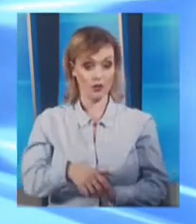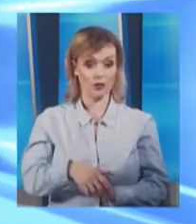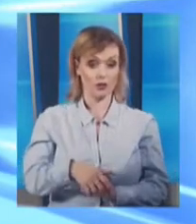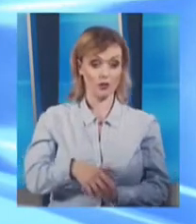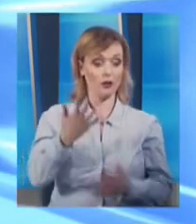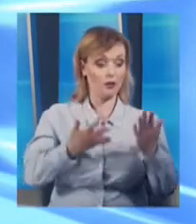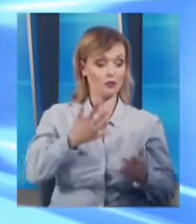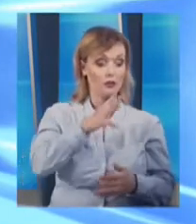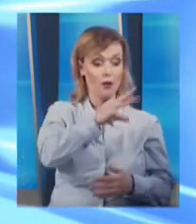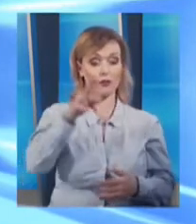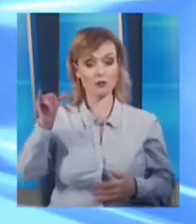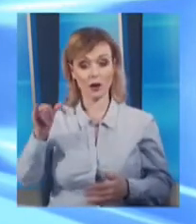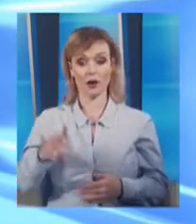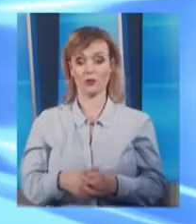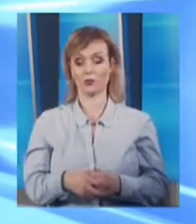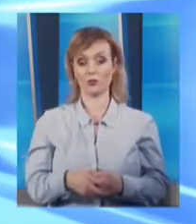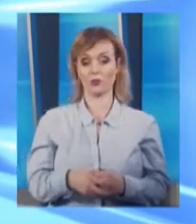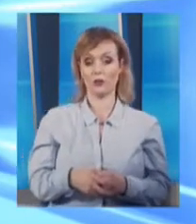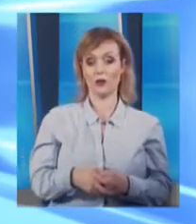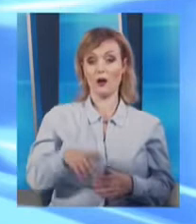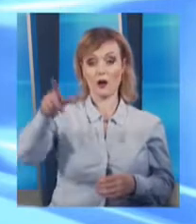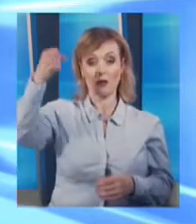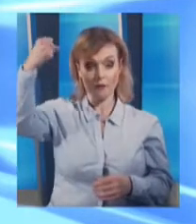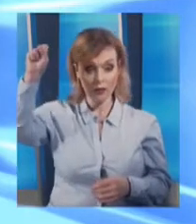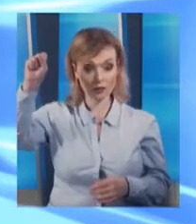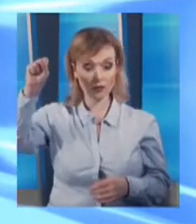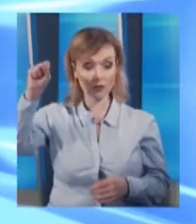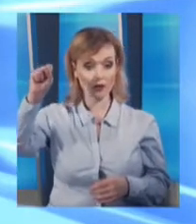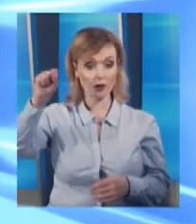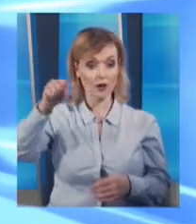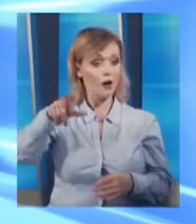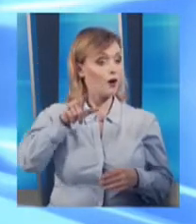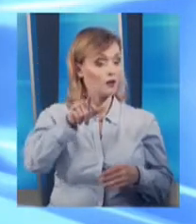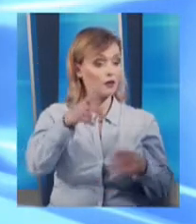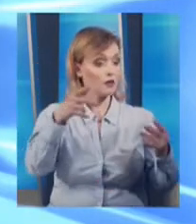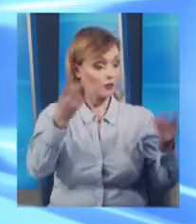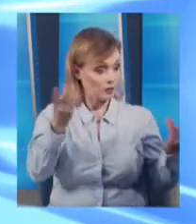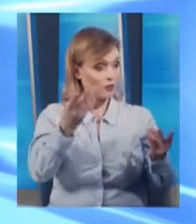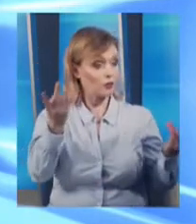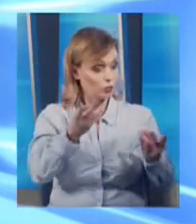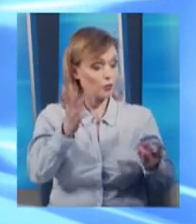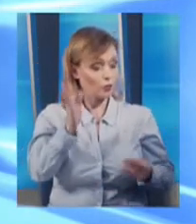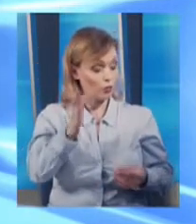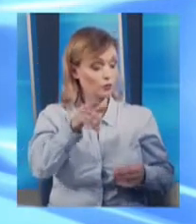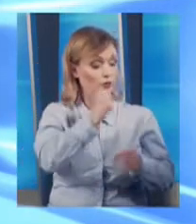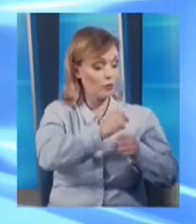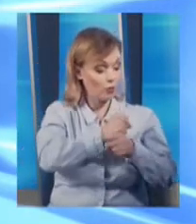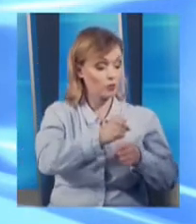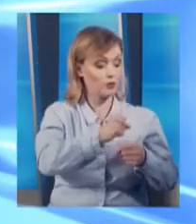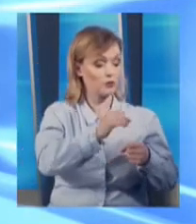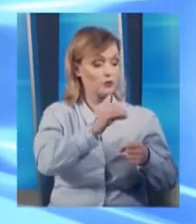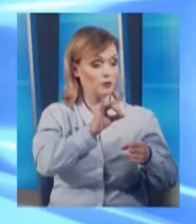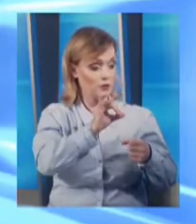ce vor fi validate alegerile, da, dacă doamna Sandu va câștiga, are de conlucrat cu un parlament care nu este